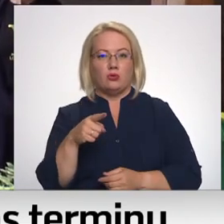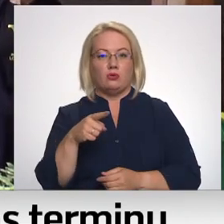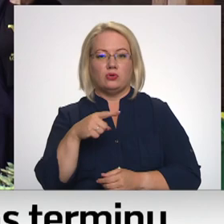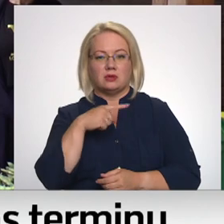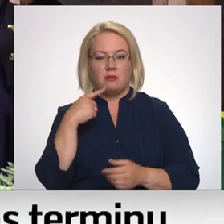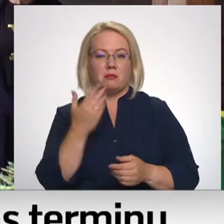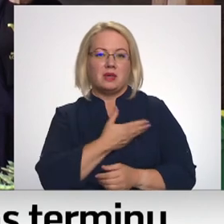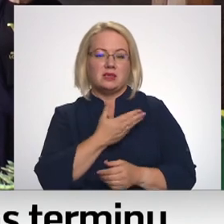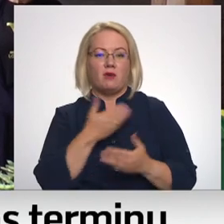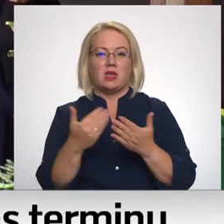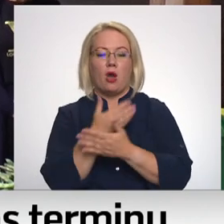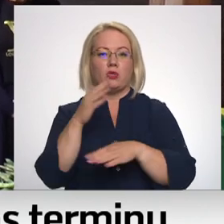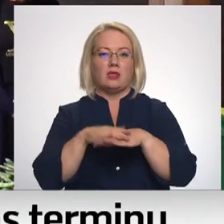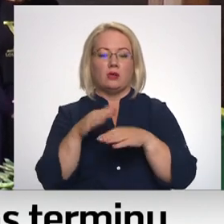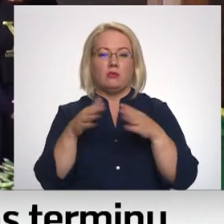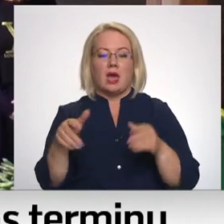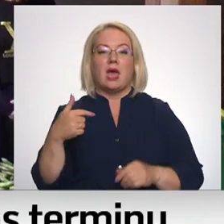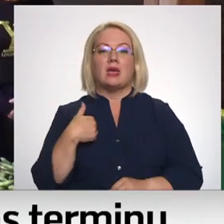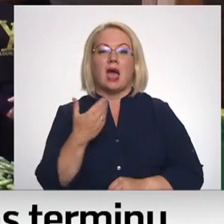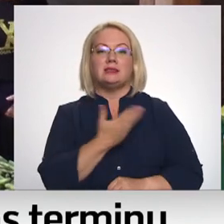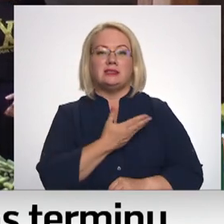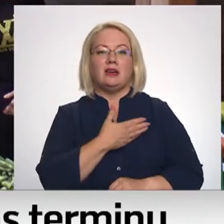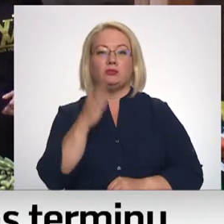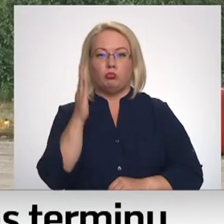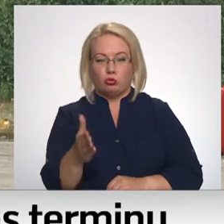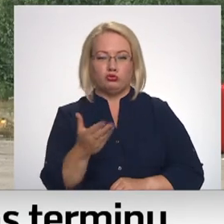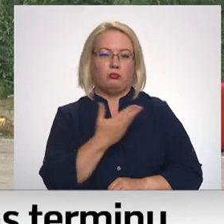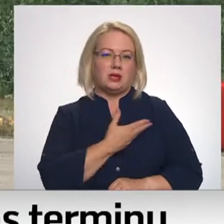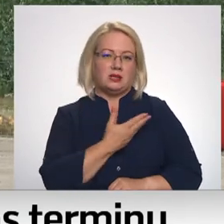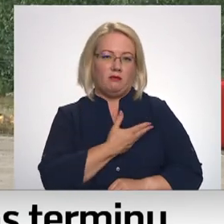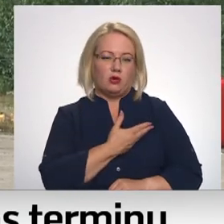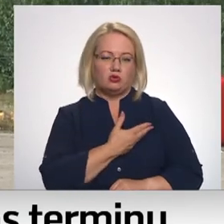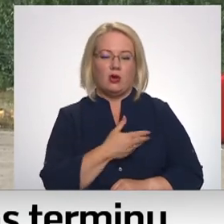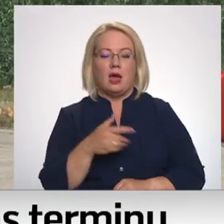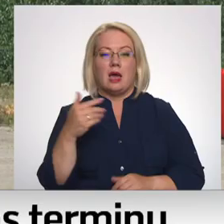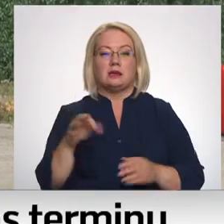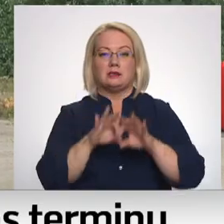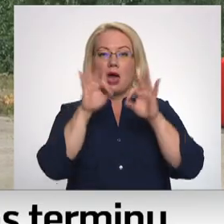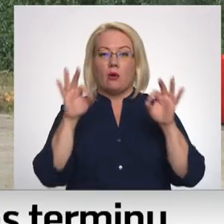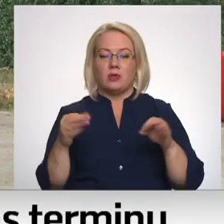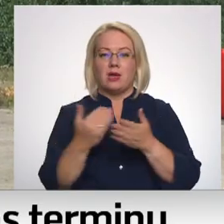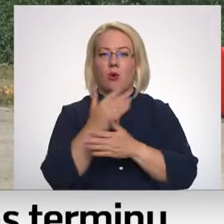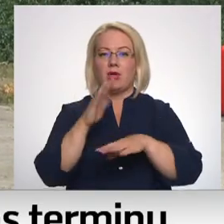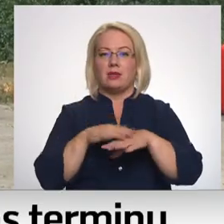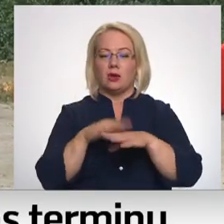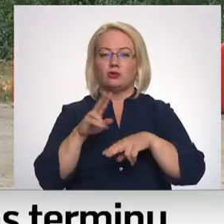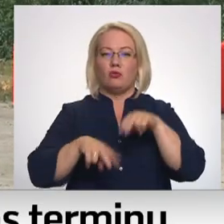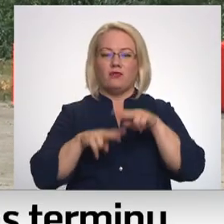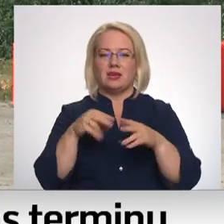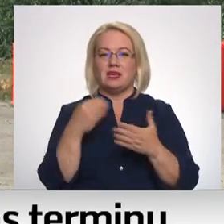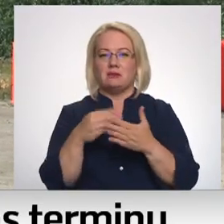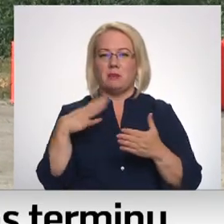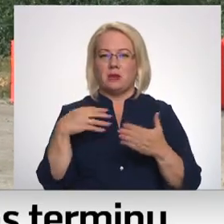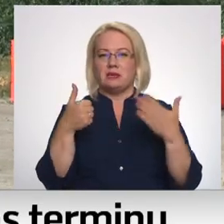tirgus atvēršanu? Ja dzīves būšu, tad jau piedzīvošu. Sākotnēji jaunā tirgus būvniecības izmaksas tika lēstas ap